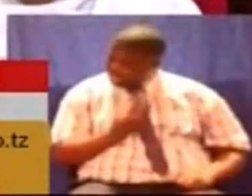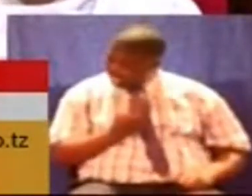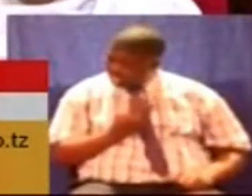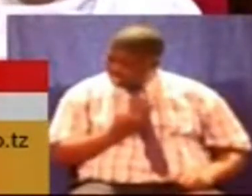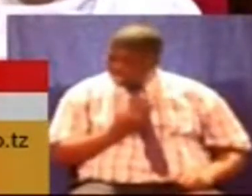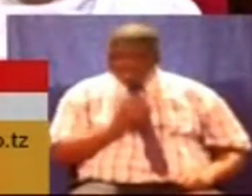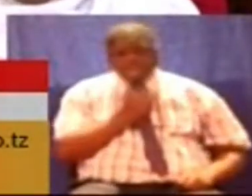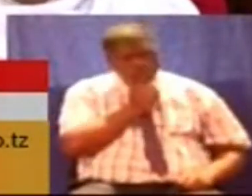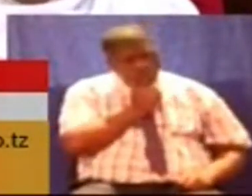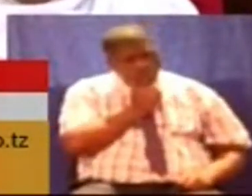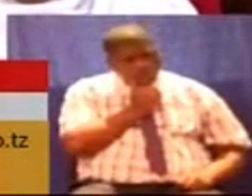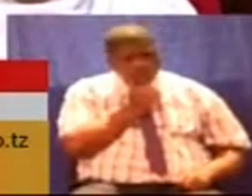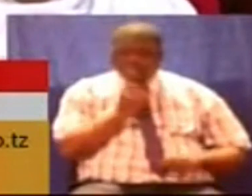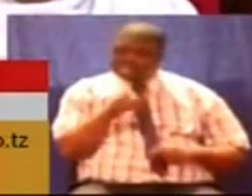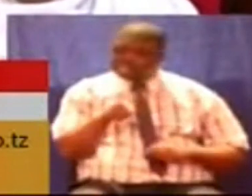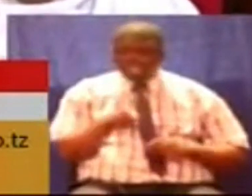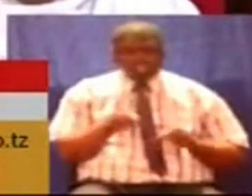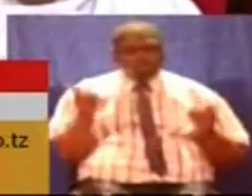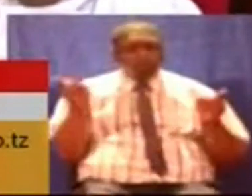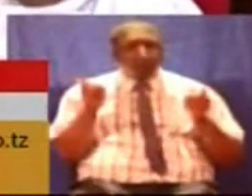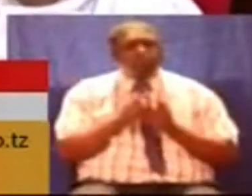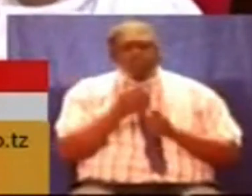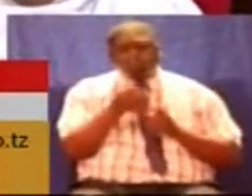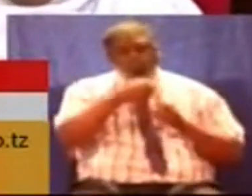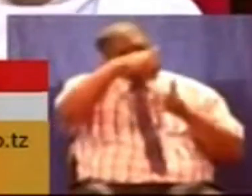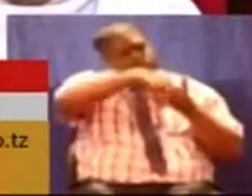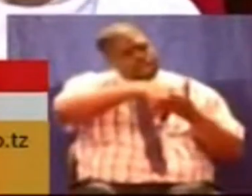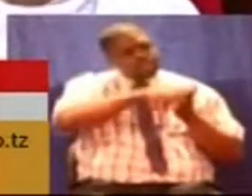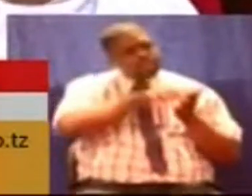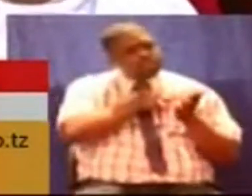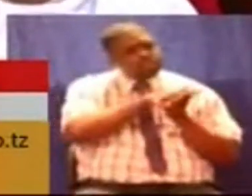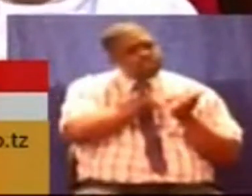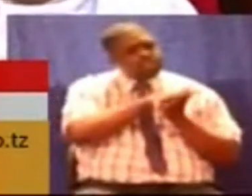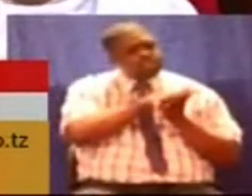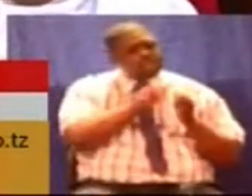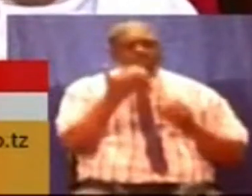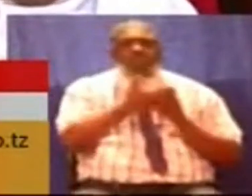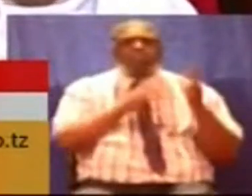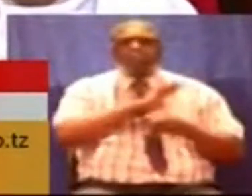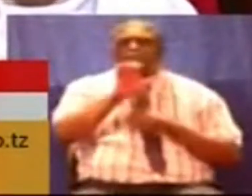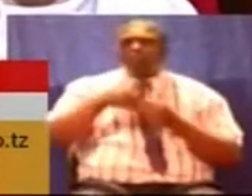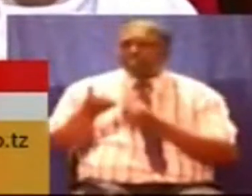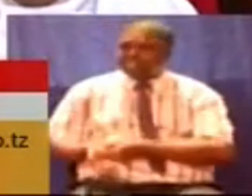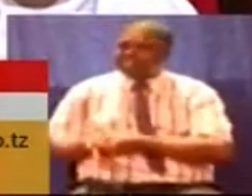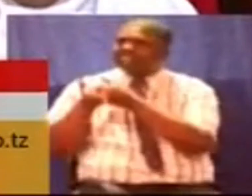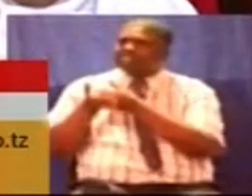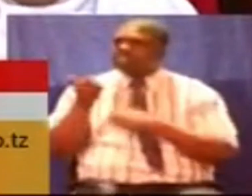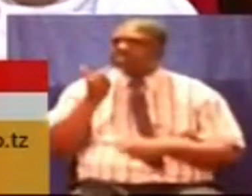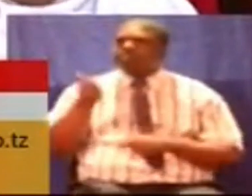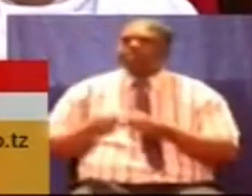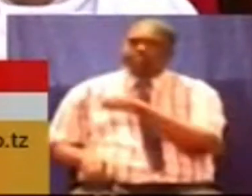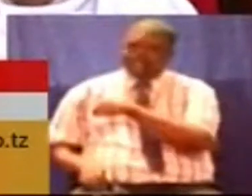na hiyo wamesamehe kama relief tu, lakini humu ndani walitaka nchi zote za dunia zisisaidie Tanzania,